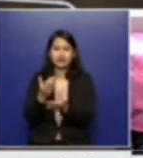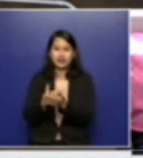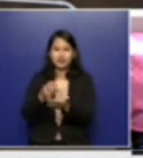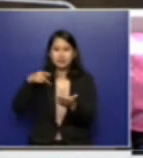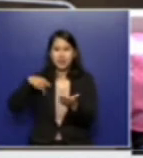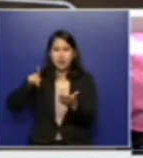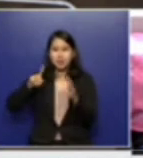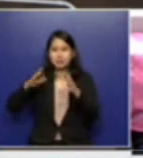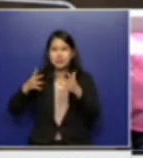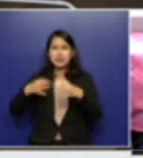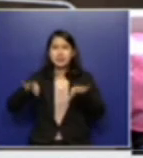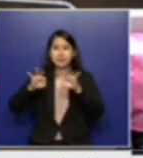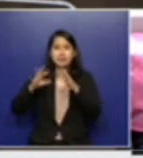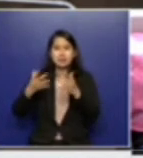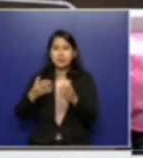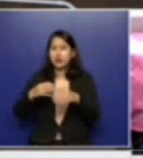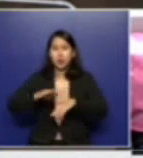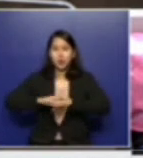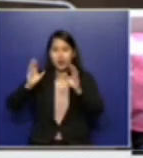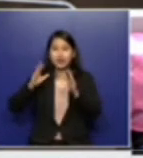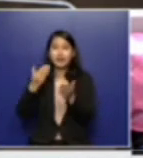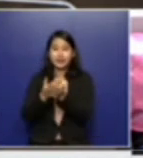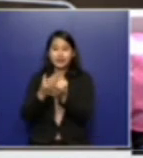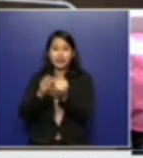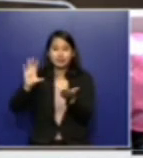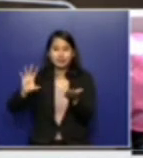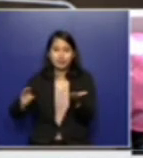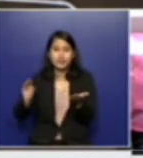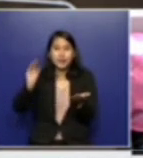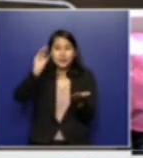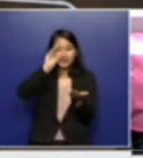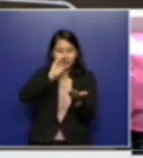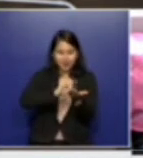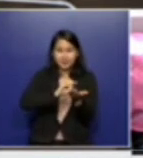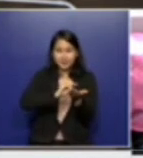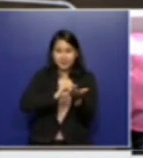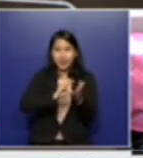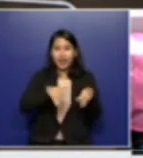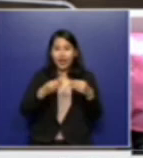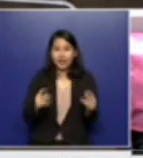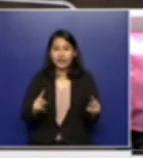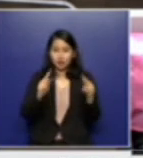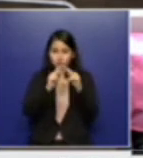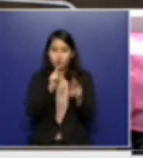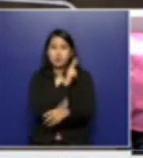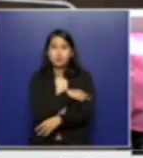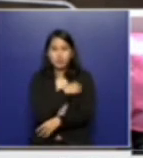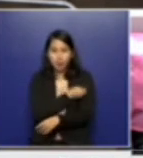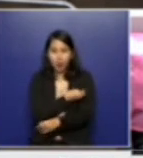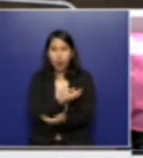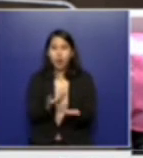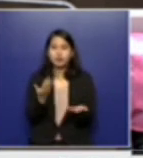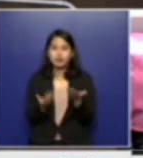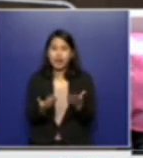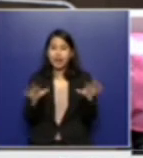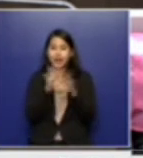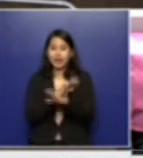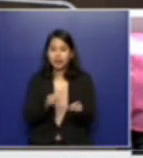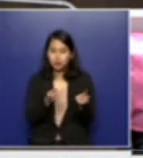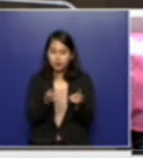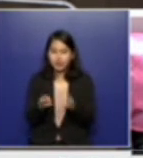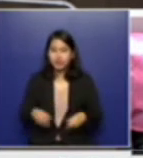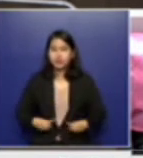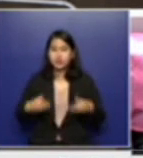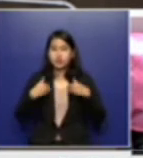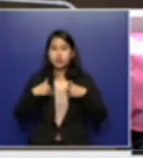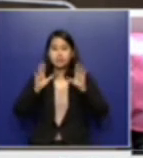พื่อที่จะเอามาเฉลี่ยให้พี่น้องประชาชนไม่ว่าจะเป็นกระทรวงสาธารณสุขไม่ว่าจะเป็นการที่จะต้องไป New Normal